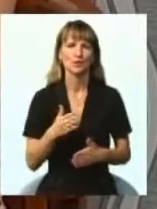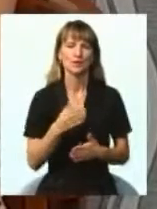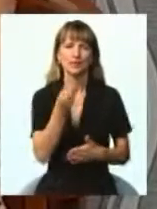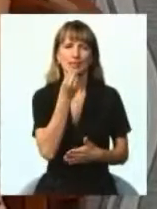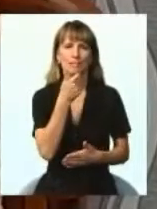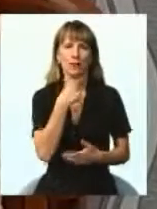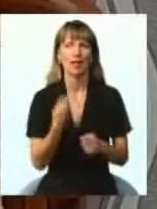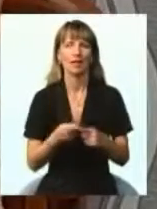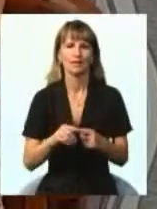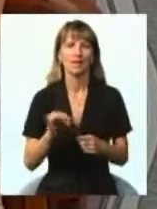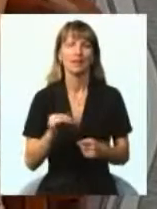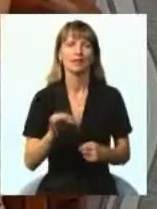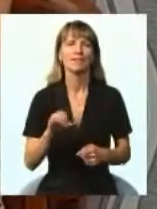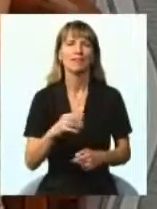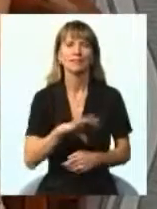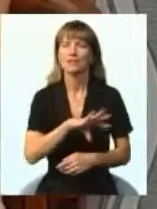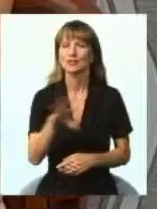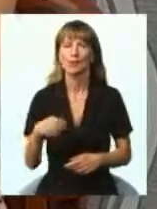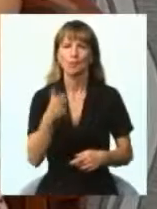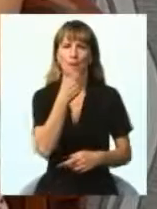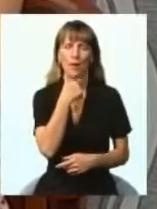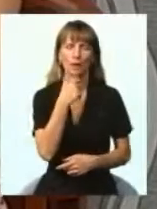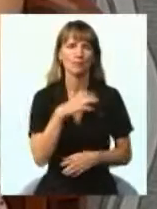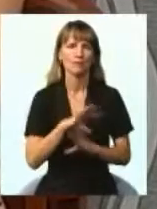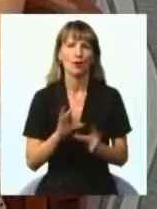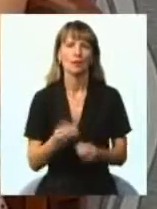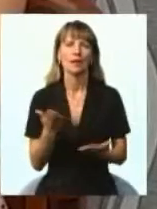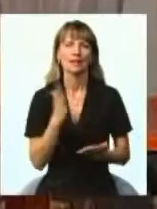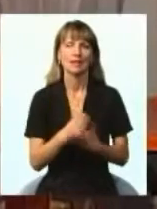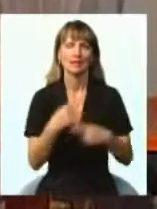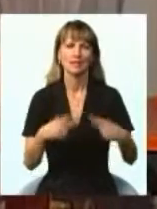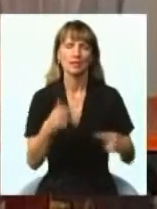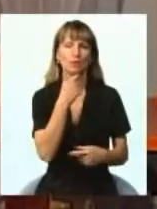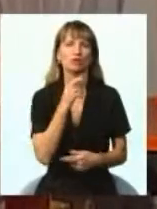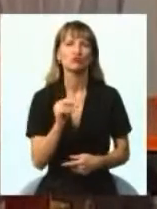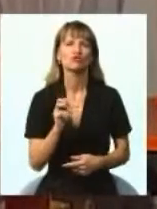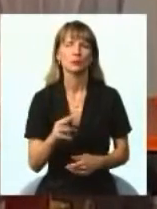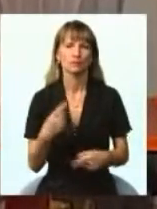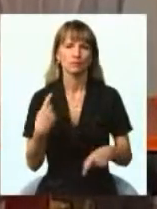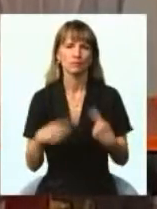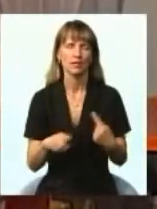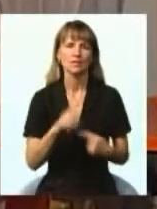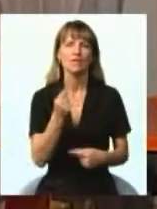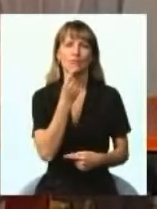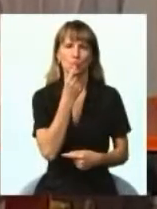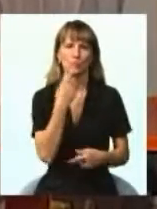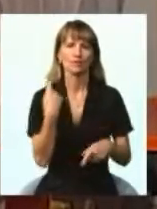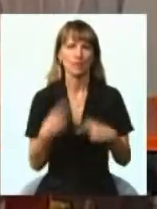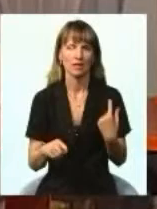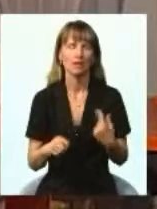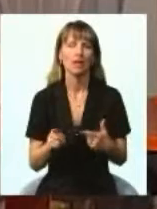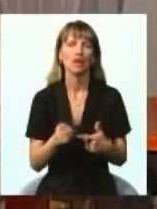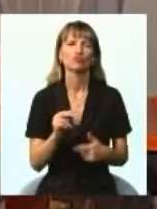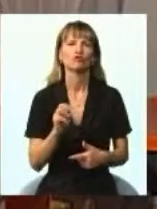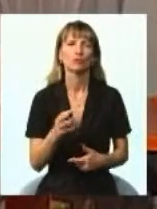а від всього-всього морозива загалом. А які ж бувають види морозива? Чим вони відрізняються? От за смаком вони відрізняються, чим